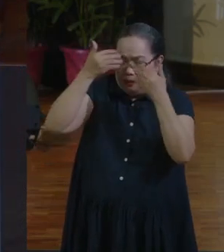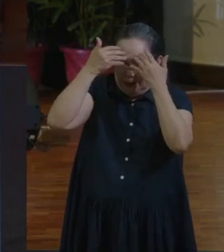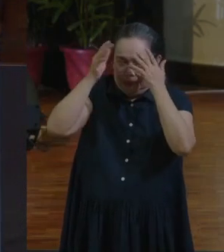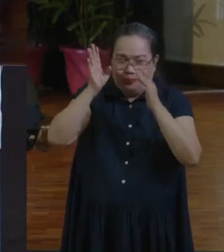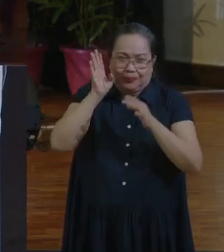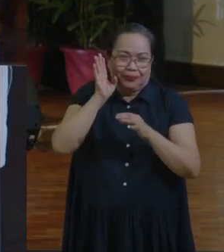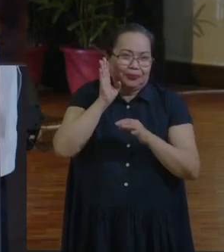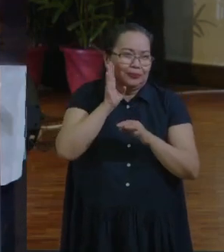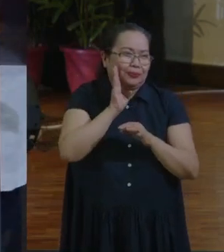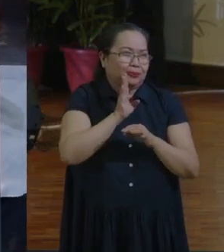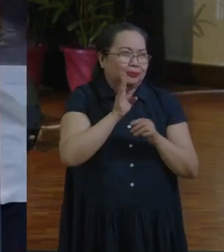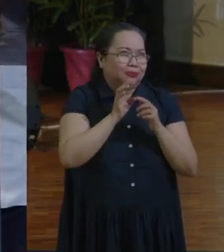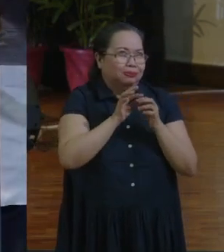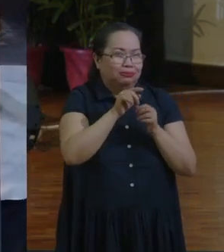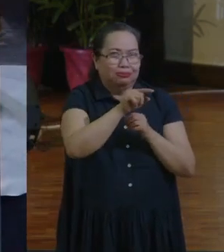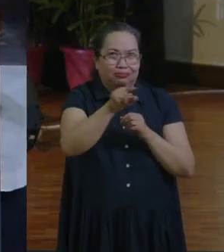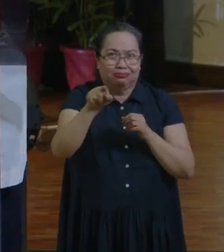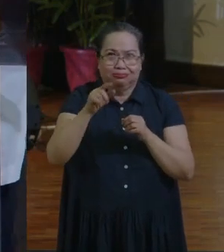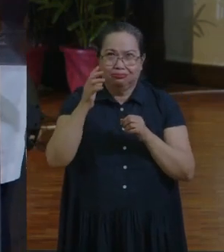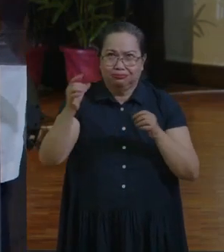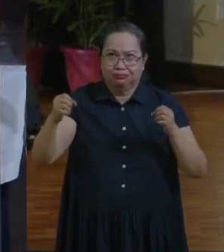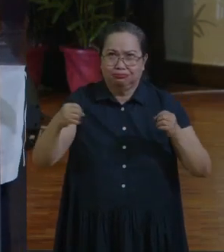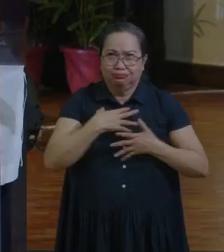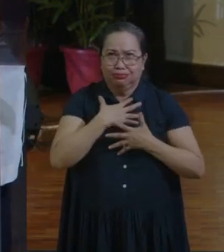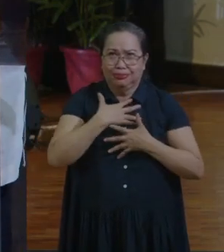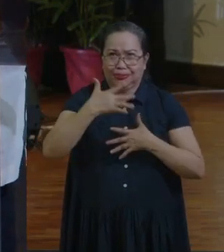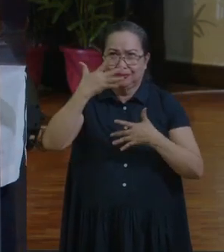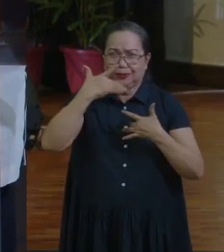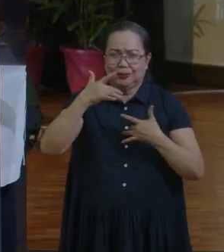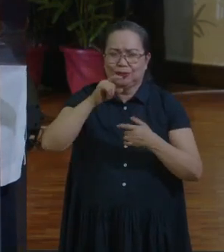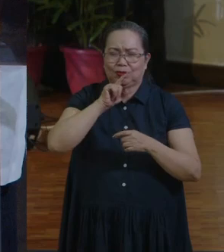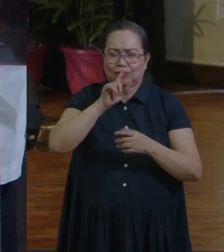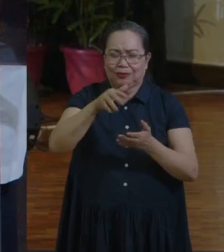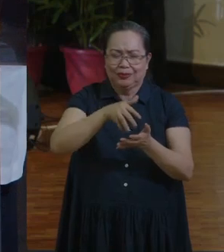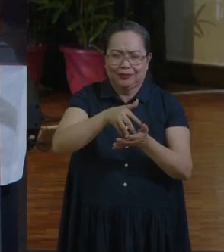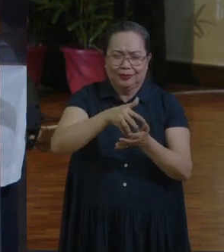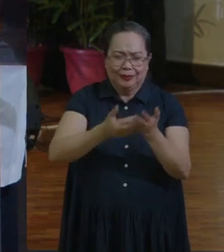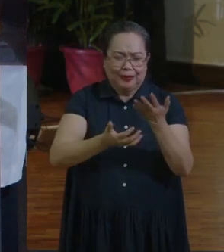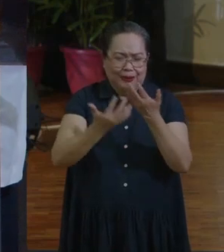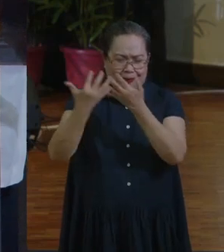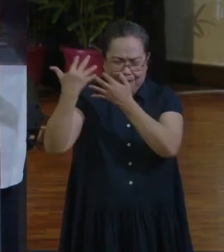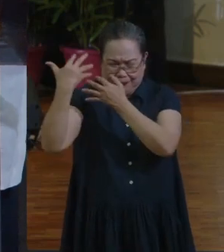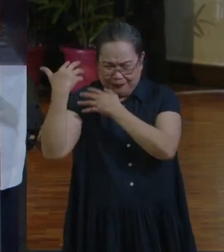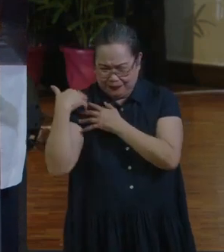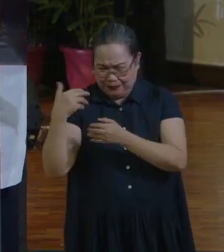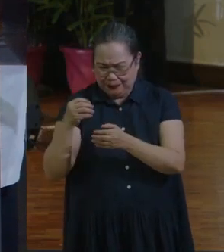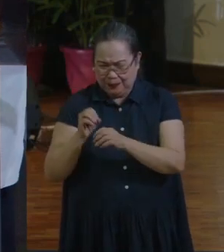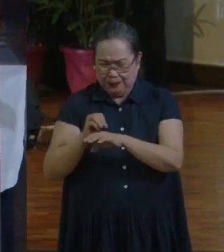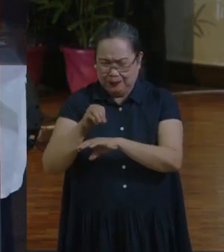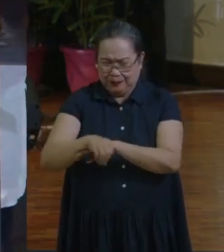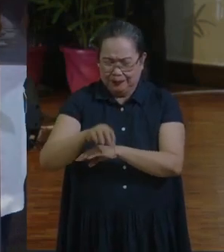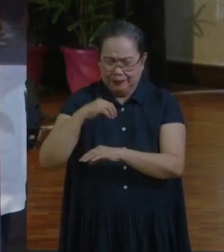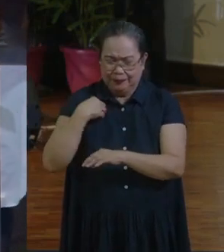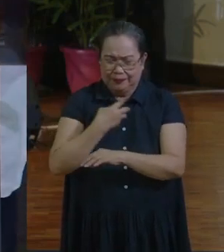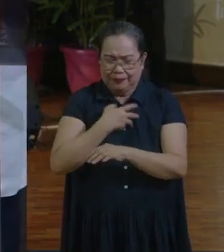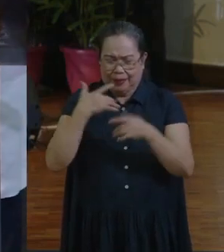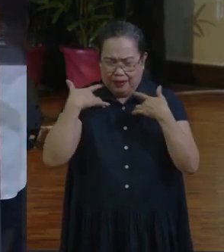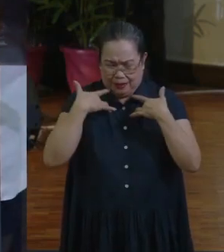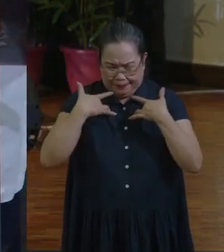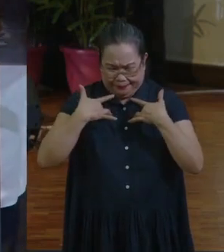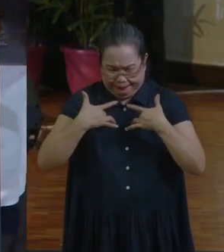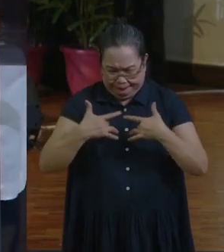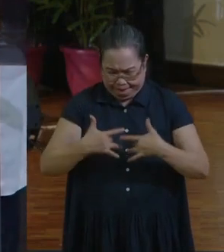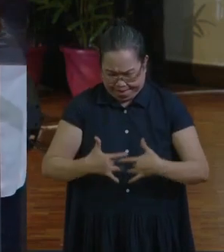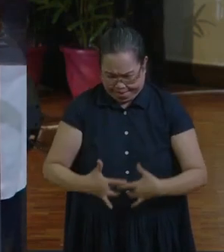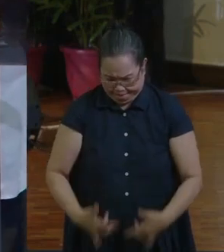of the affliction we experienced in Asia. For we were so utterly burdened beyond our strength that we despaired